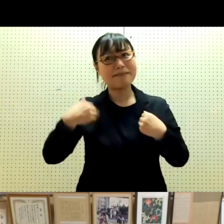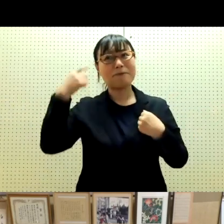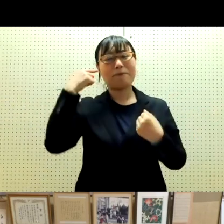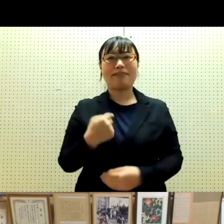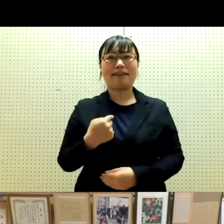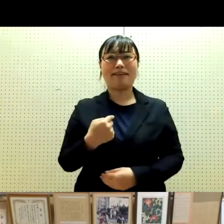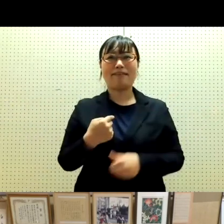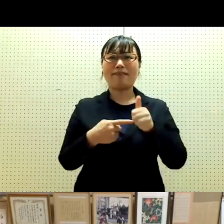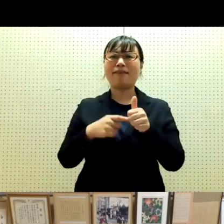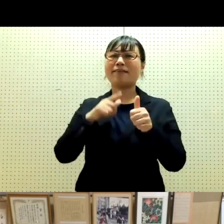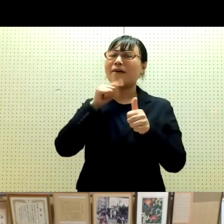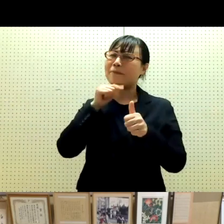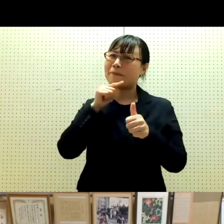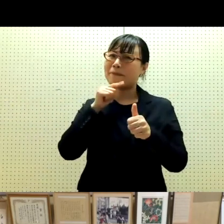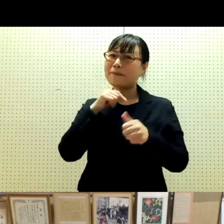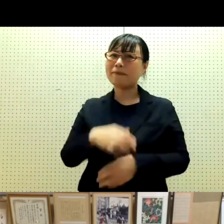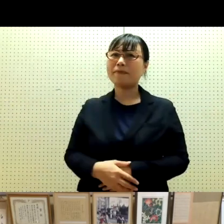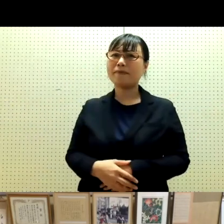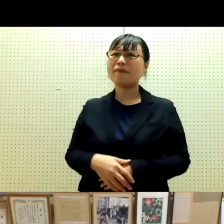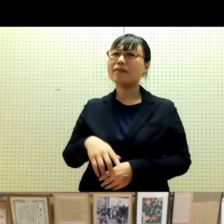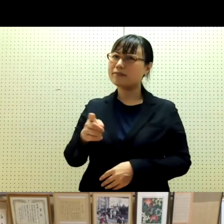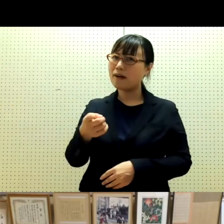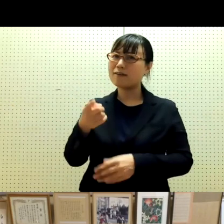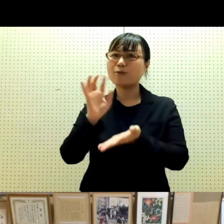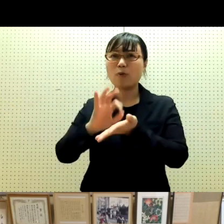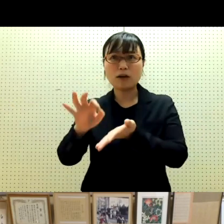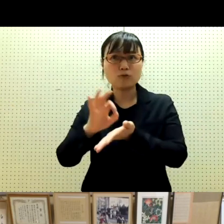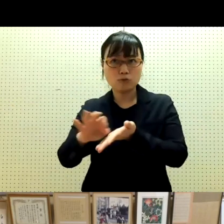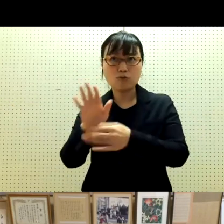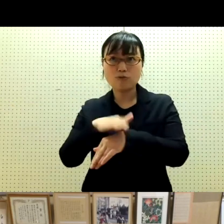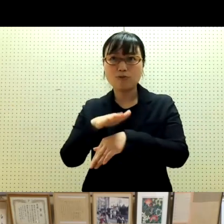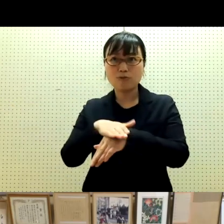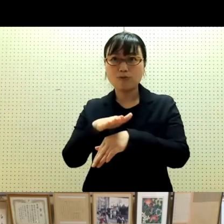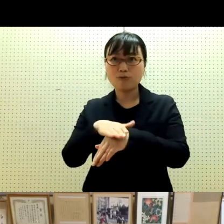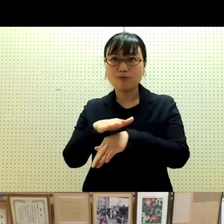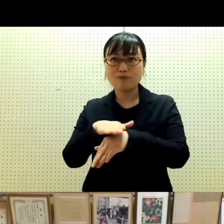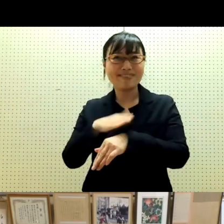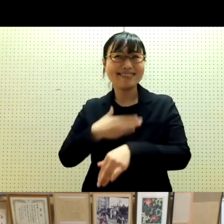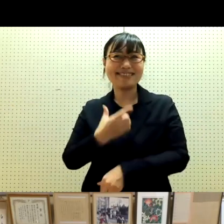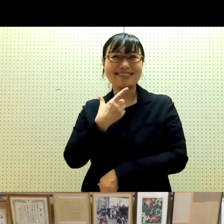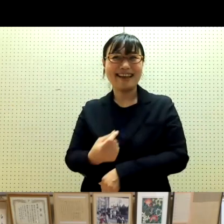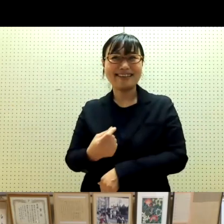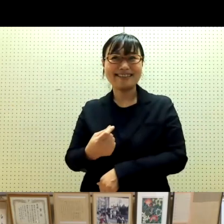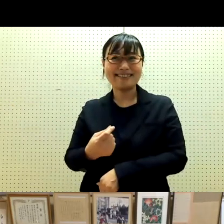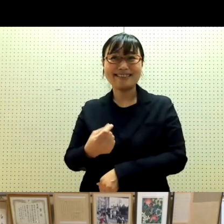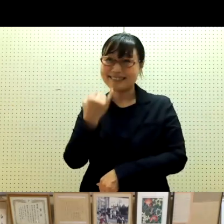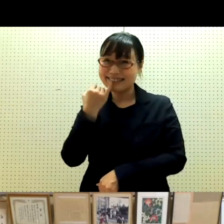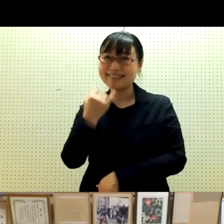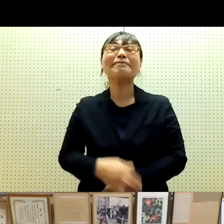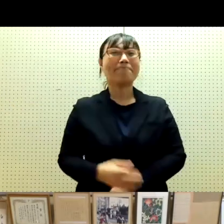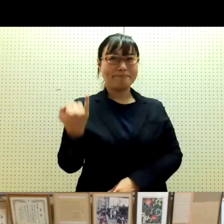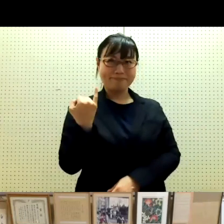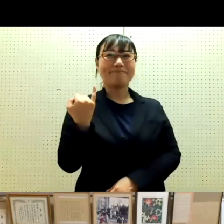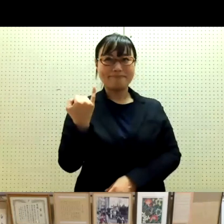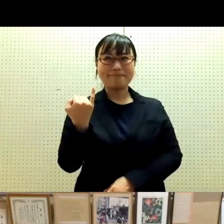なるほど。そしたらそのやっぱ活用をどういうふうにしていったかってところが知りたいんですけど、お願いします。 はい、まずはじめ